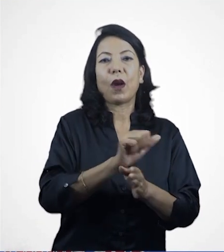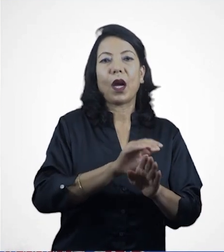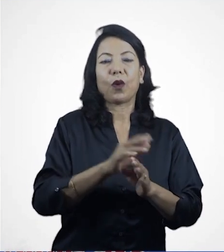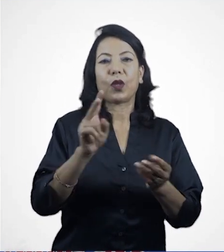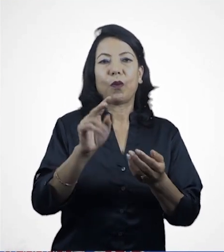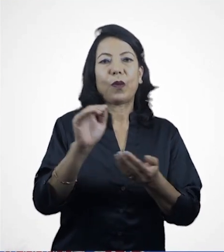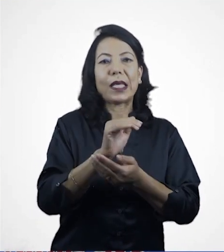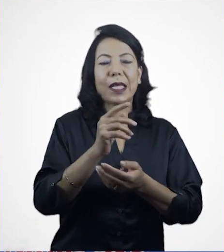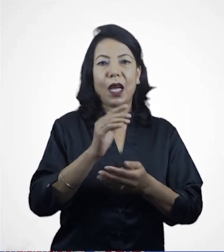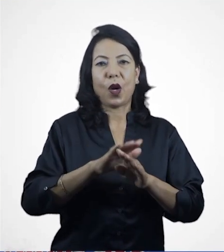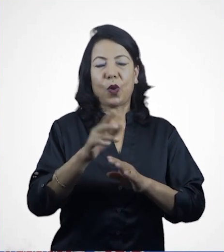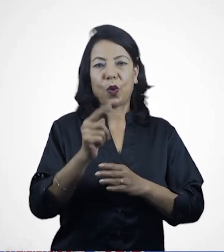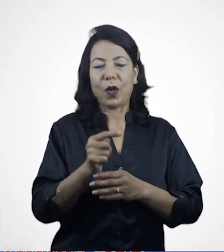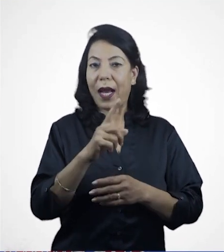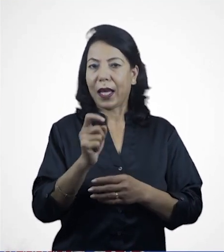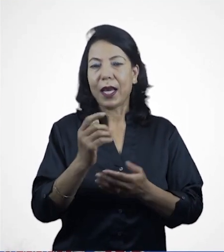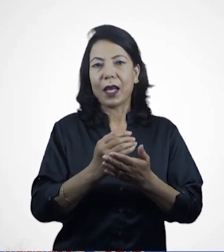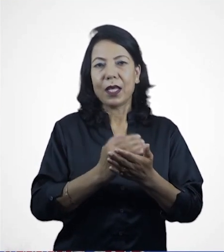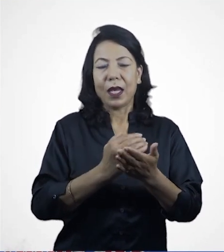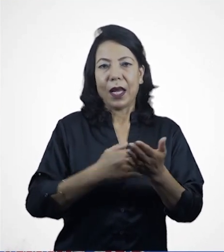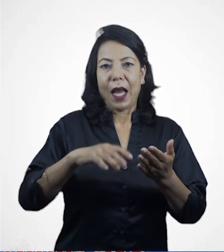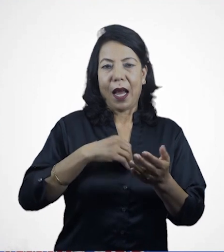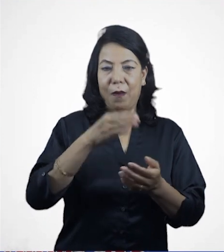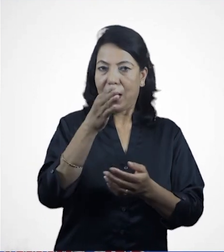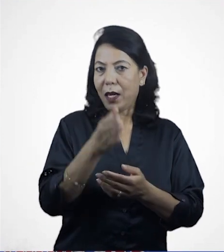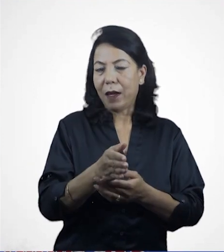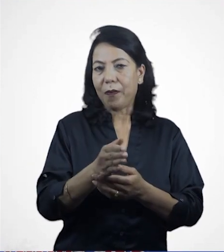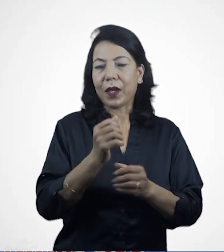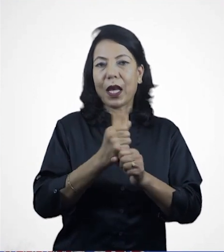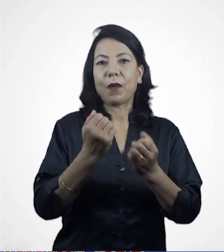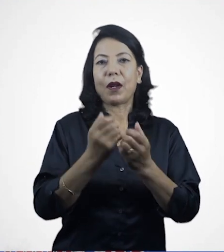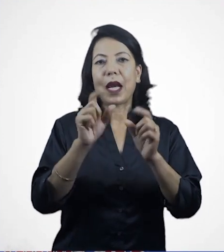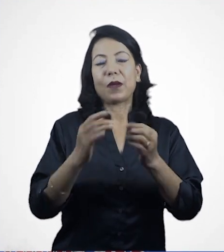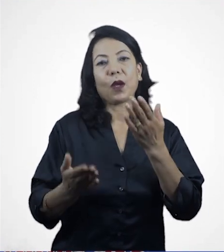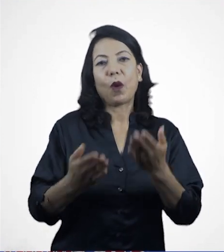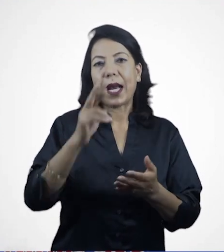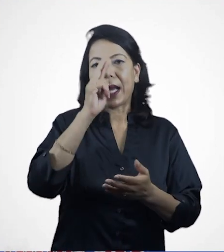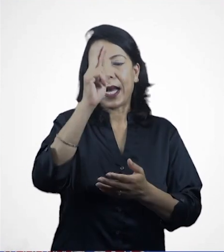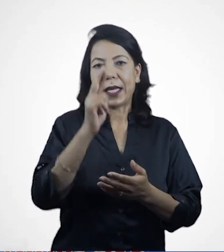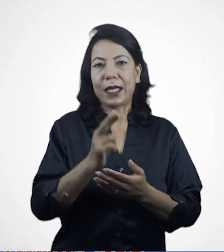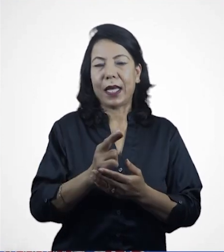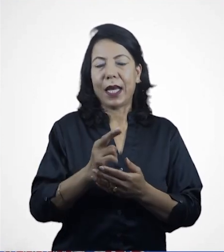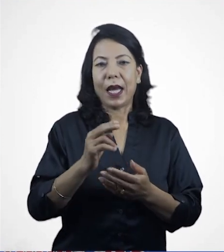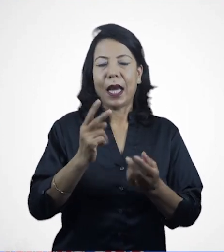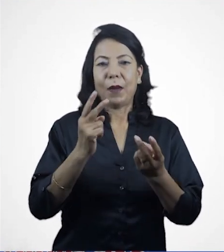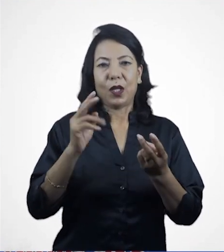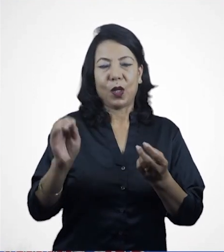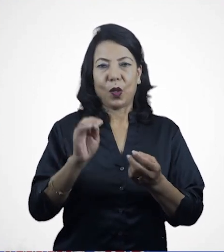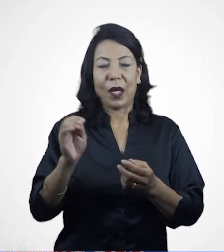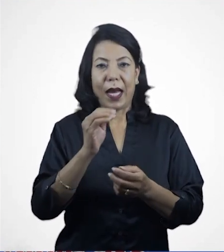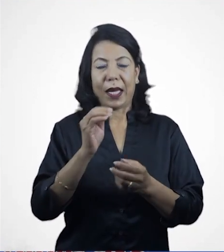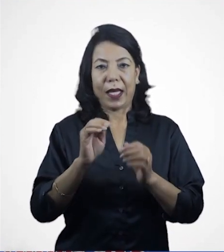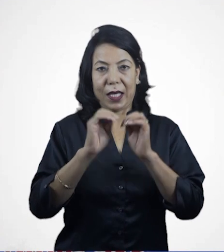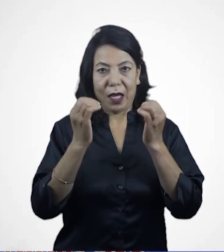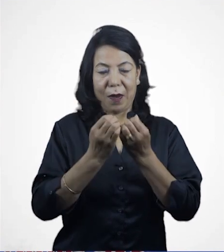बाल भाले का बाल बाल भाली का लागी को सरी चाहरी है ओमीघ चाहिनी काम गळणु परसृवला कुन उन रजी अमिजस्ट नां गरीम समाझ